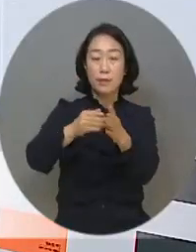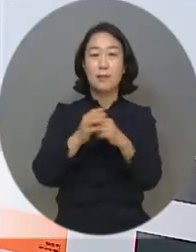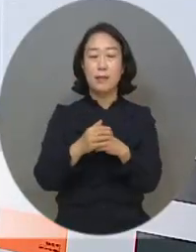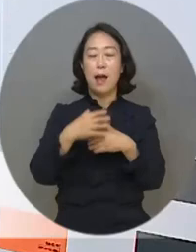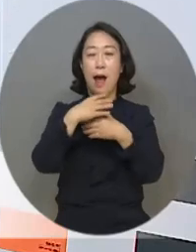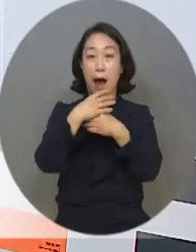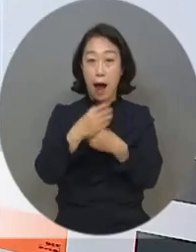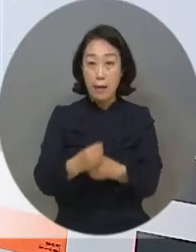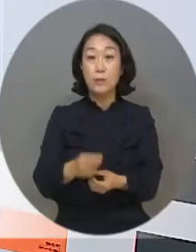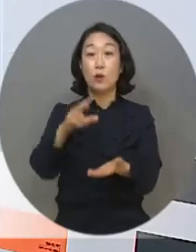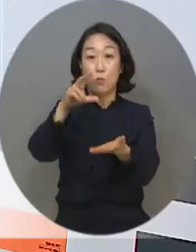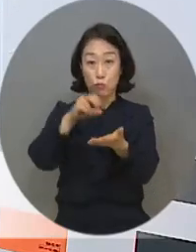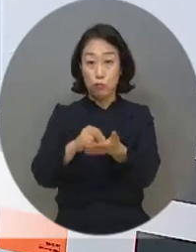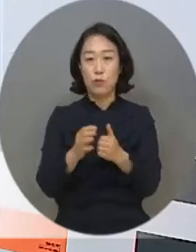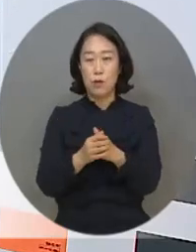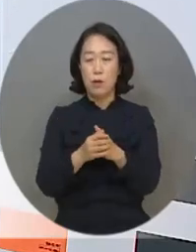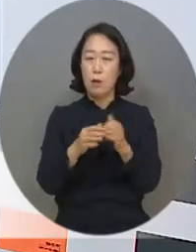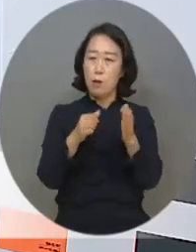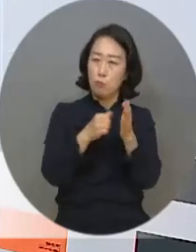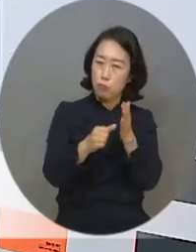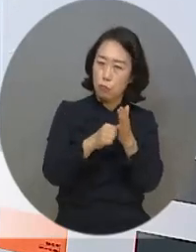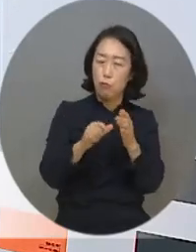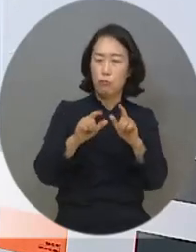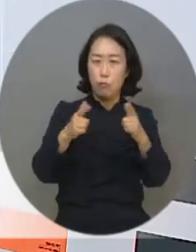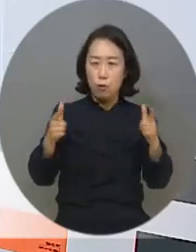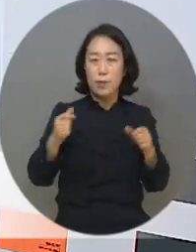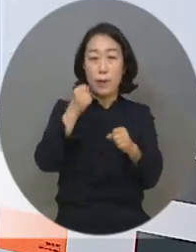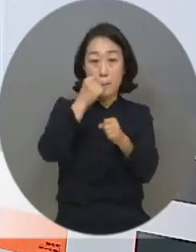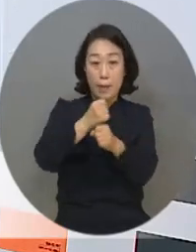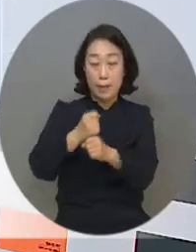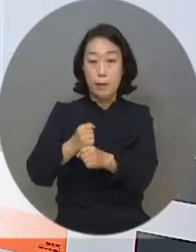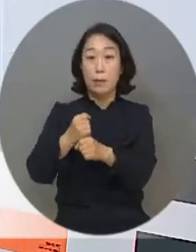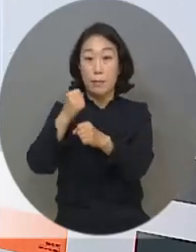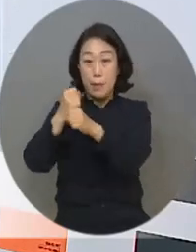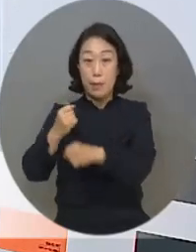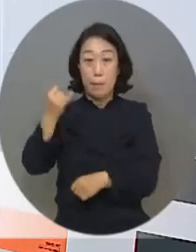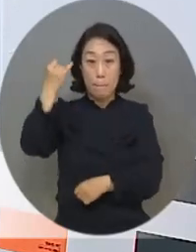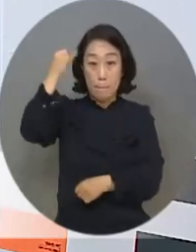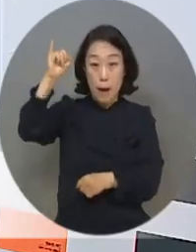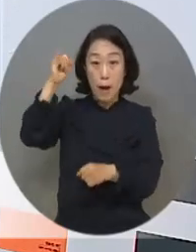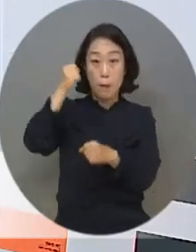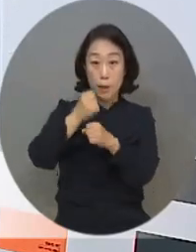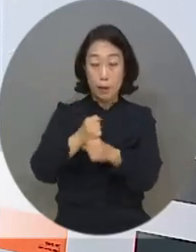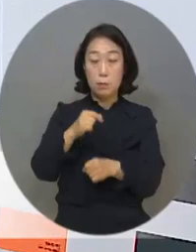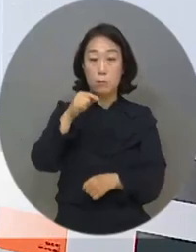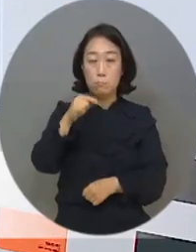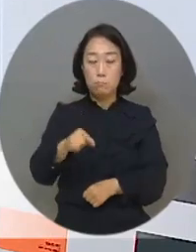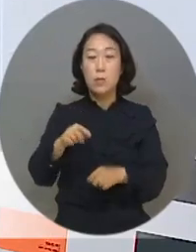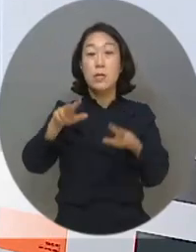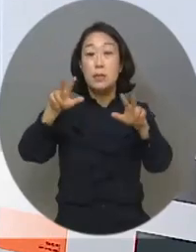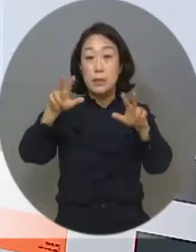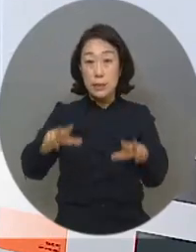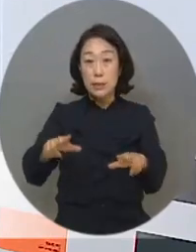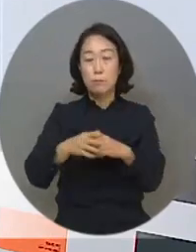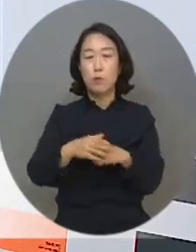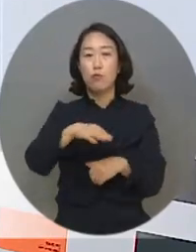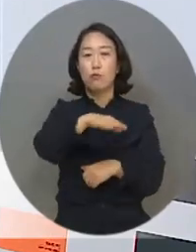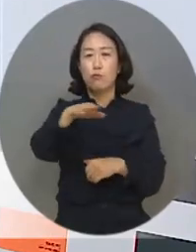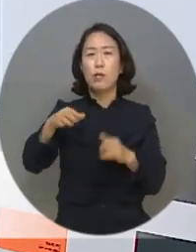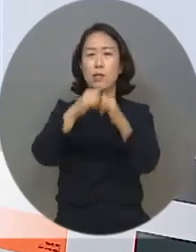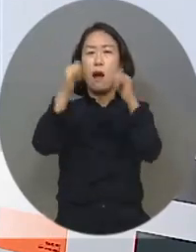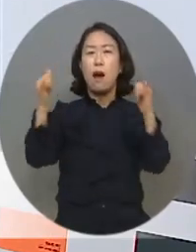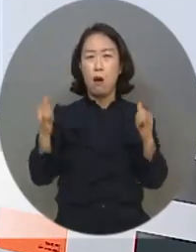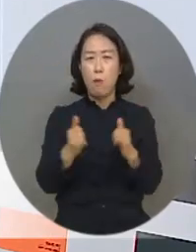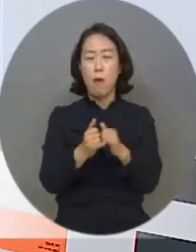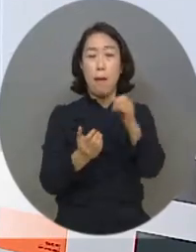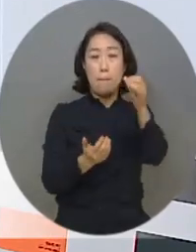안전에 대한 어떤 소재 개발을 해왔으며 지금 현재 지금 우리가 사회를